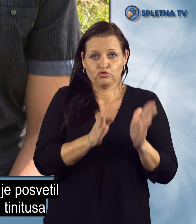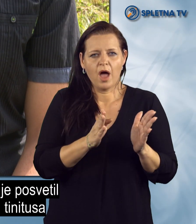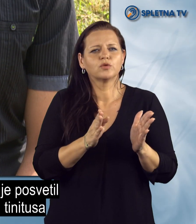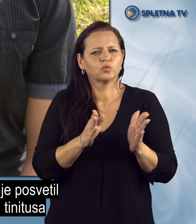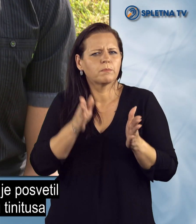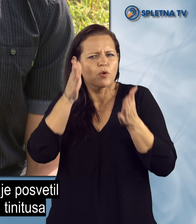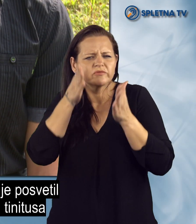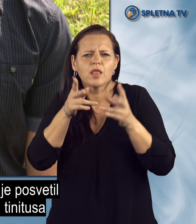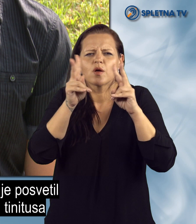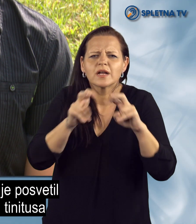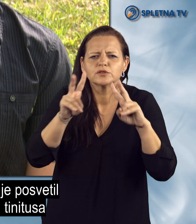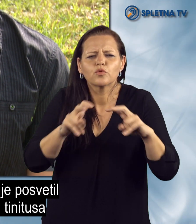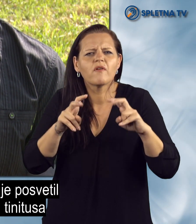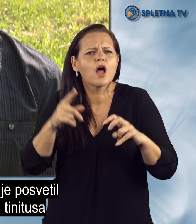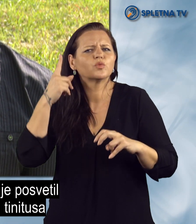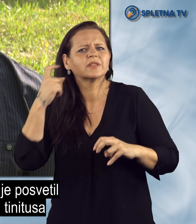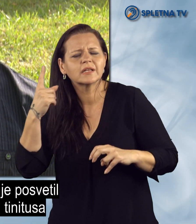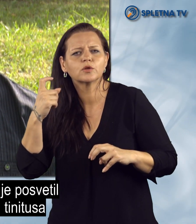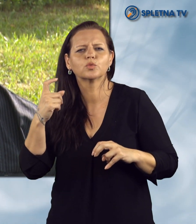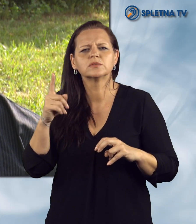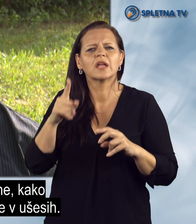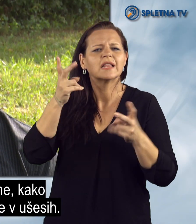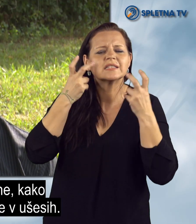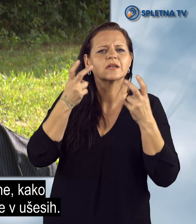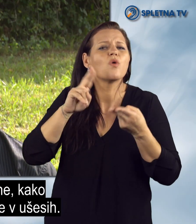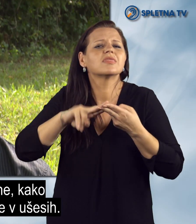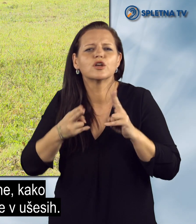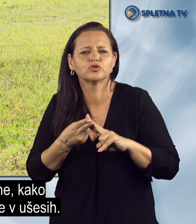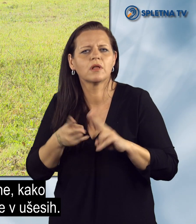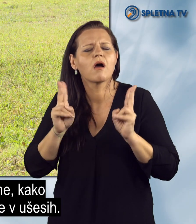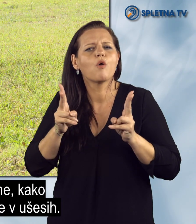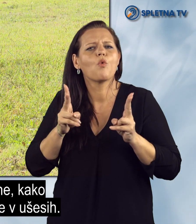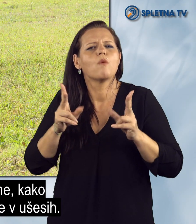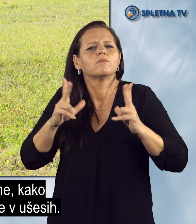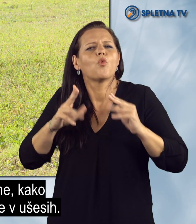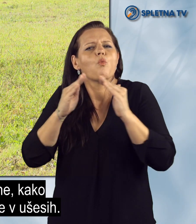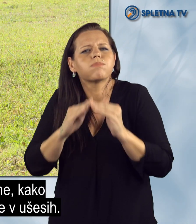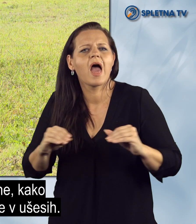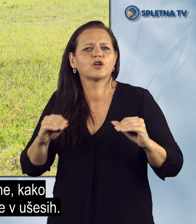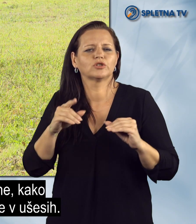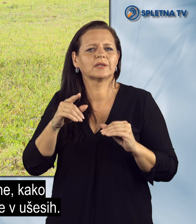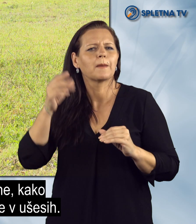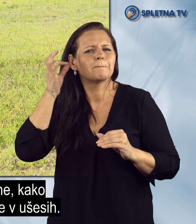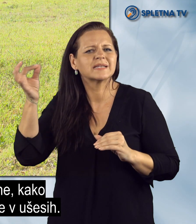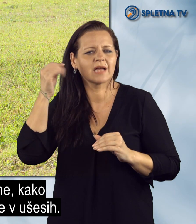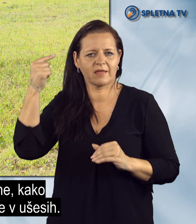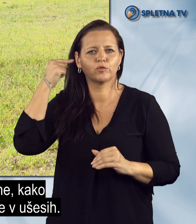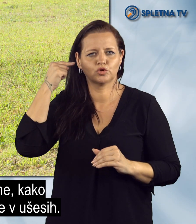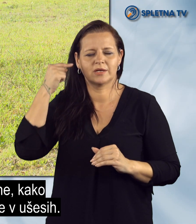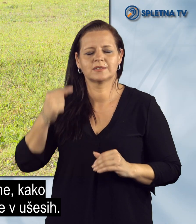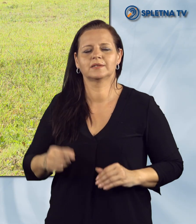V tem času se je posvetil raziskovanju tinitusa in iskal načine, kako ublažiti piskanje v ušesih.